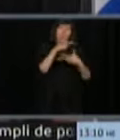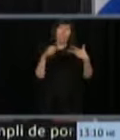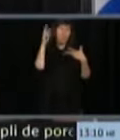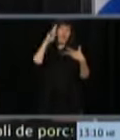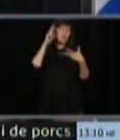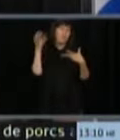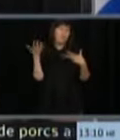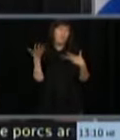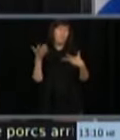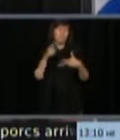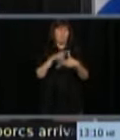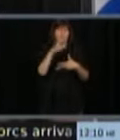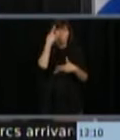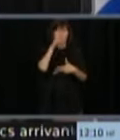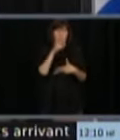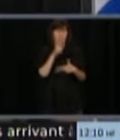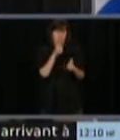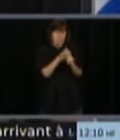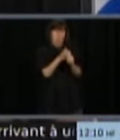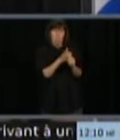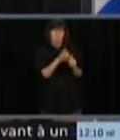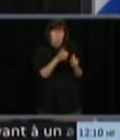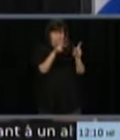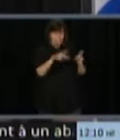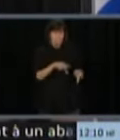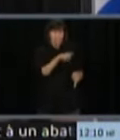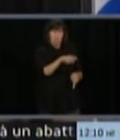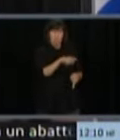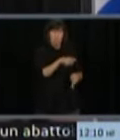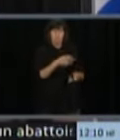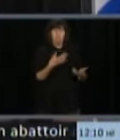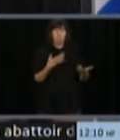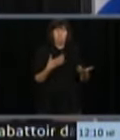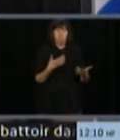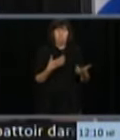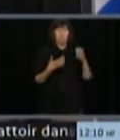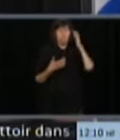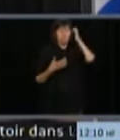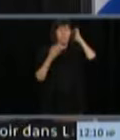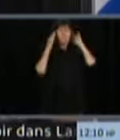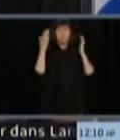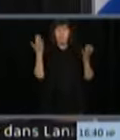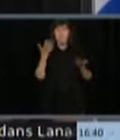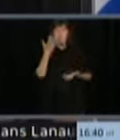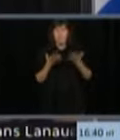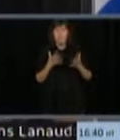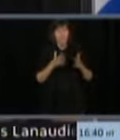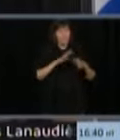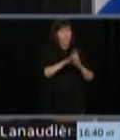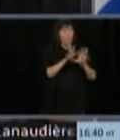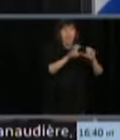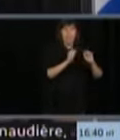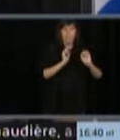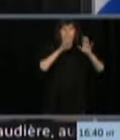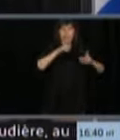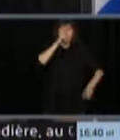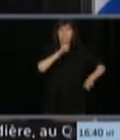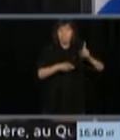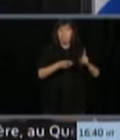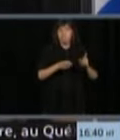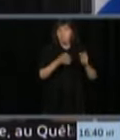que personne n'est à l'abri de conséquences graves. Deuxièmement, bien, pour vos proches, pour